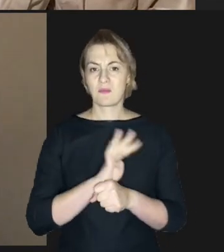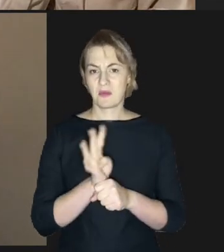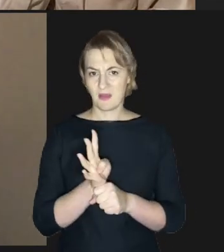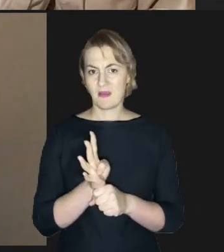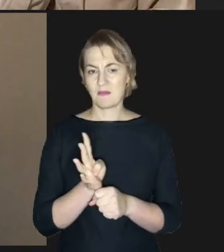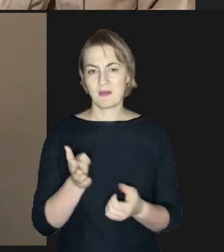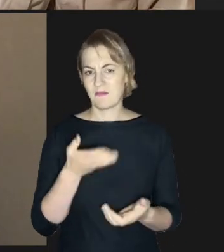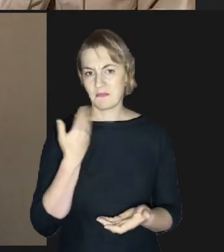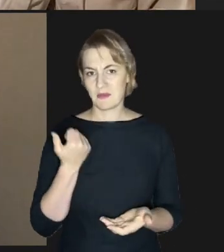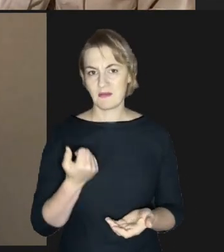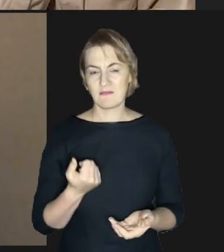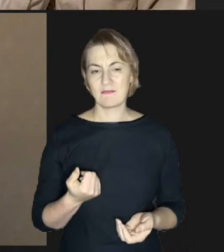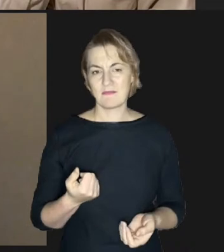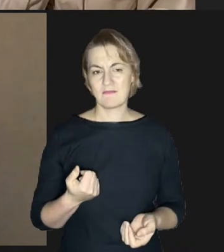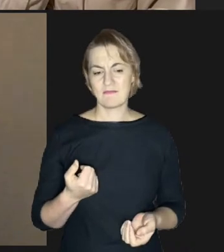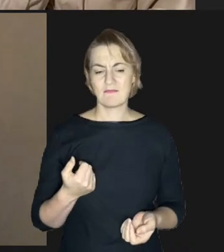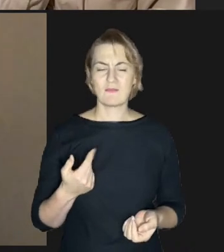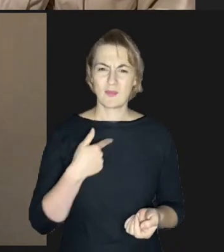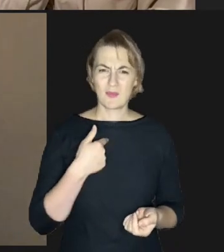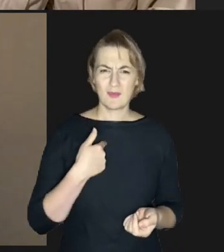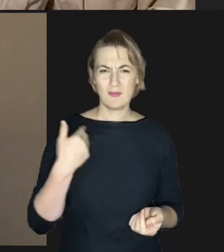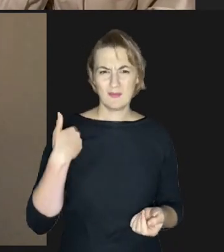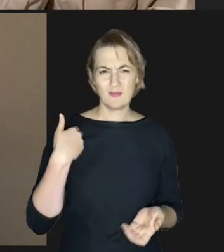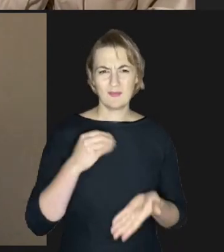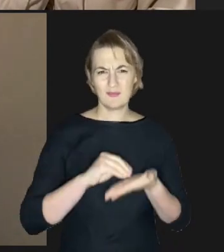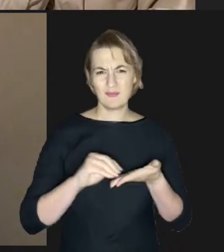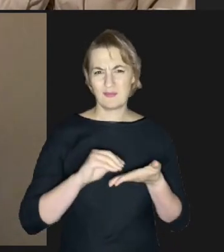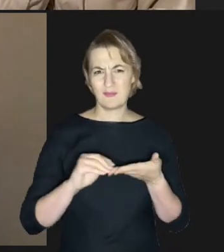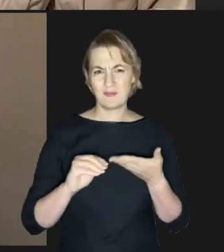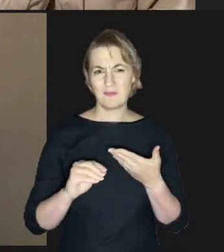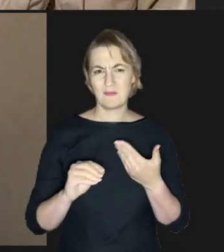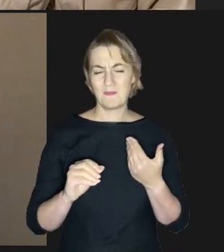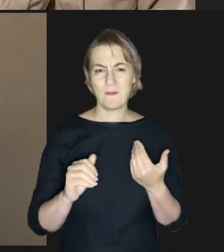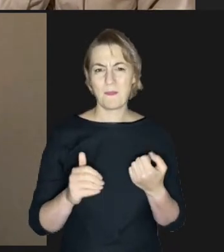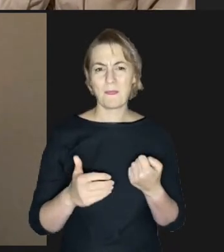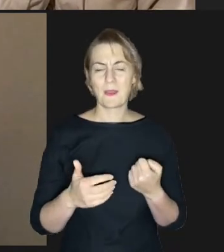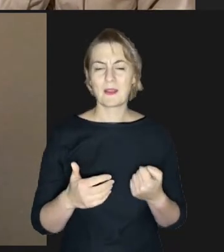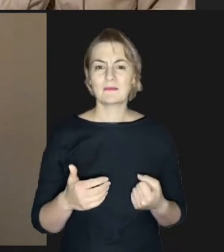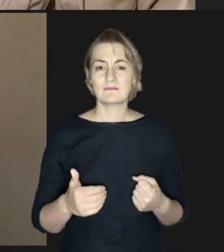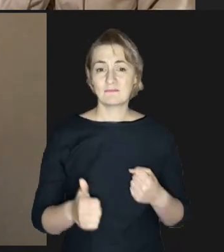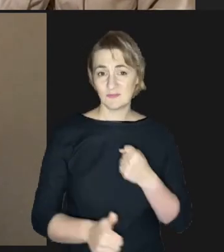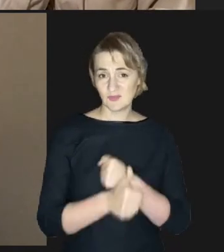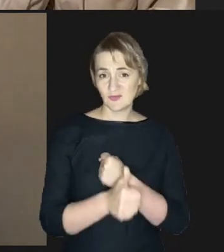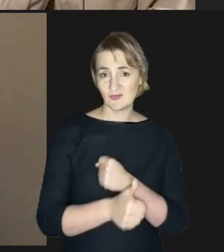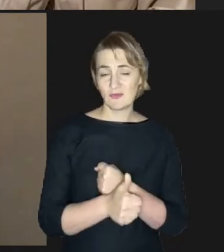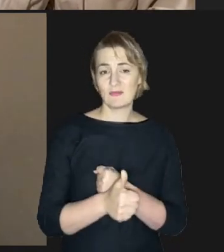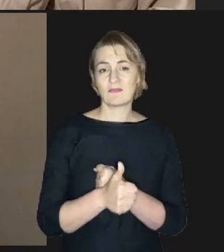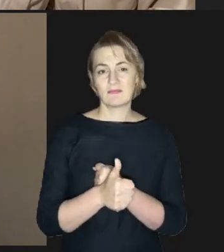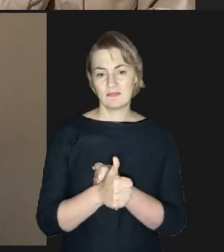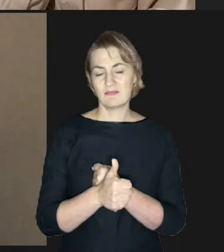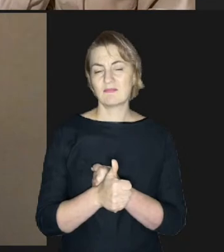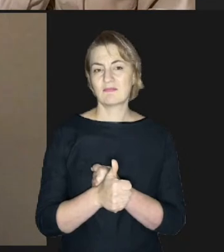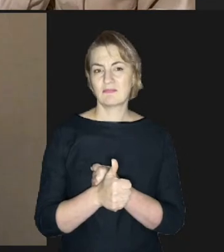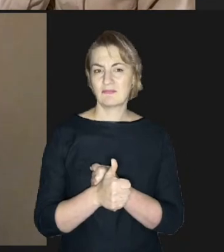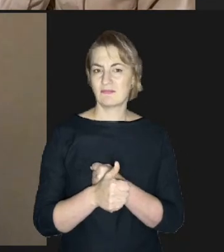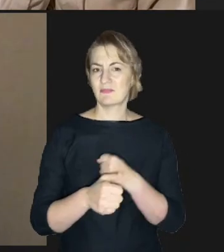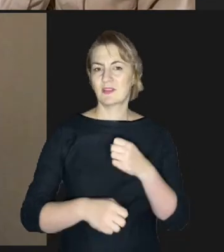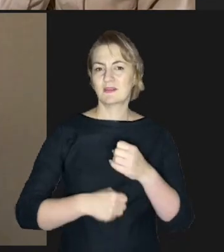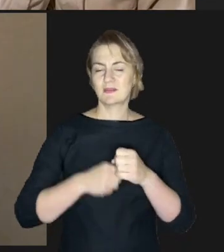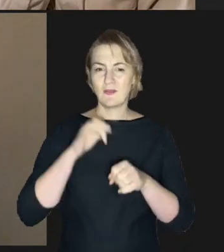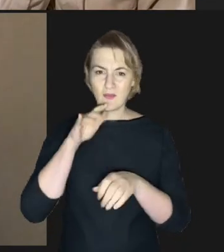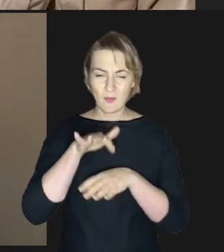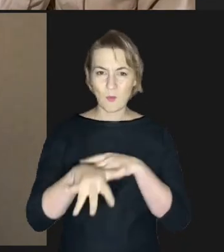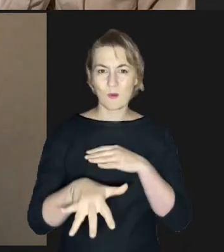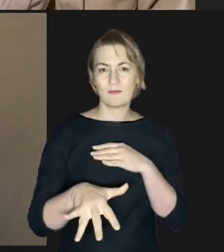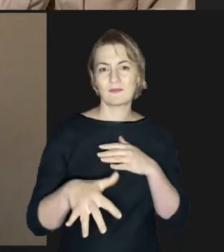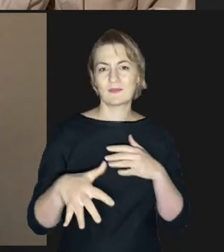bo dla mnie, ja o tym pisałem wielokrotnie, piszą naukowcy, ale to się nie przebija. Przyczyną jest brutalna ingerencja w środowisko naturalne,